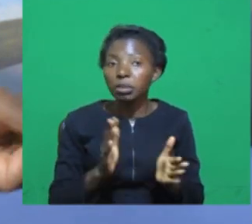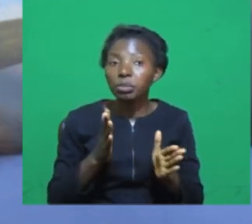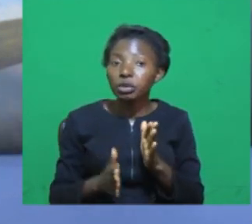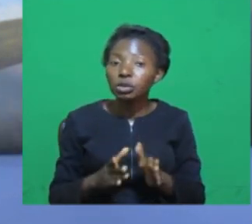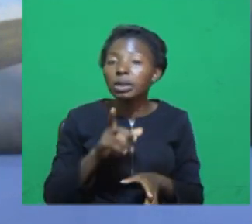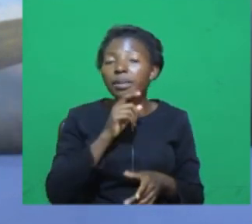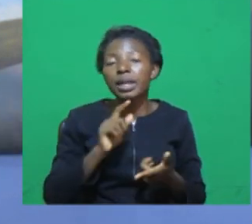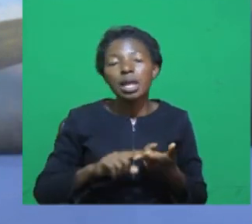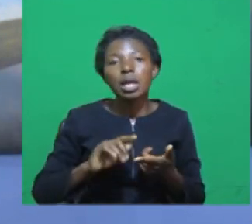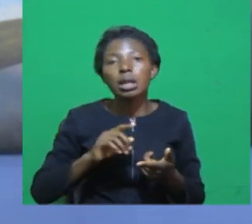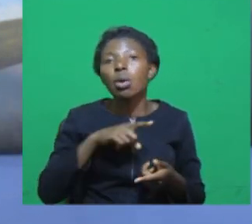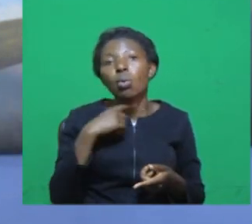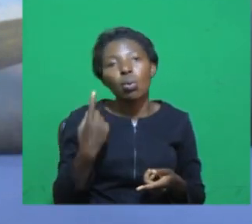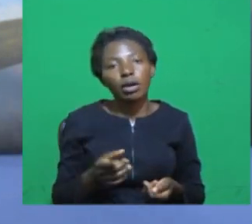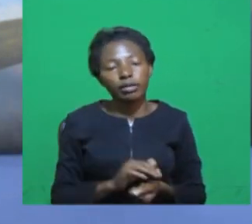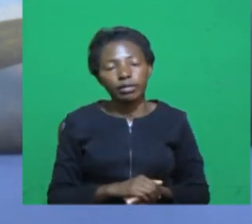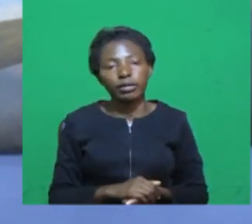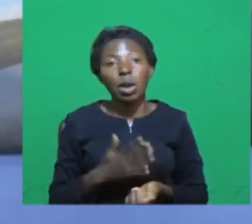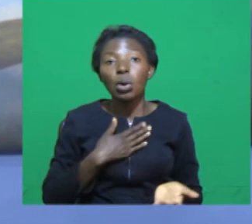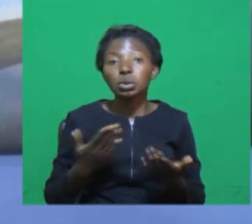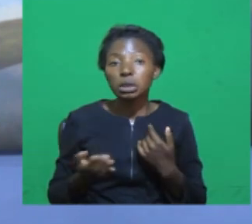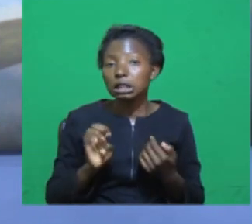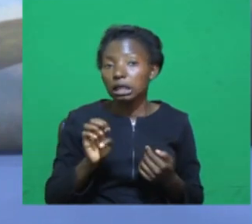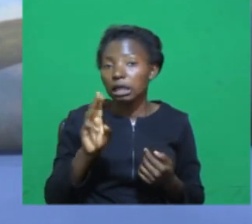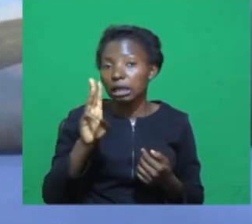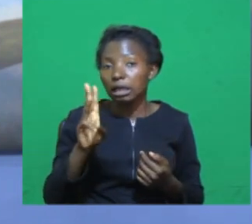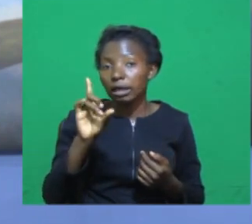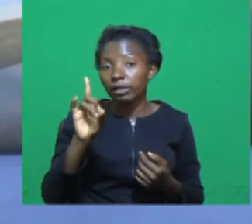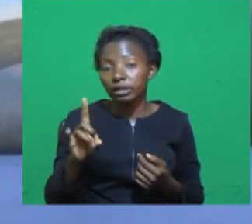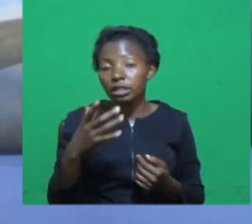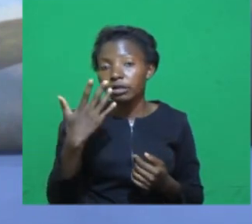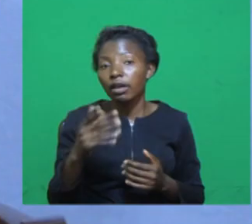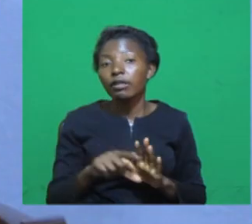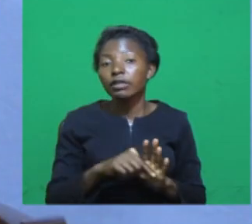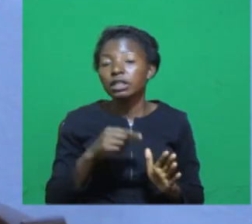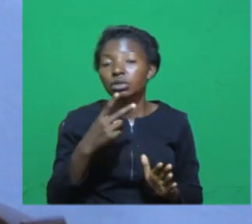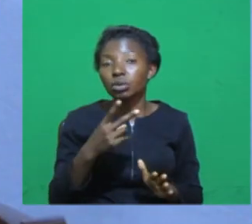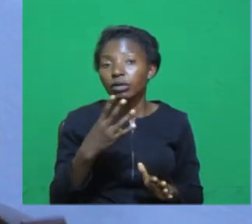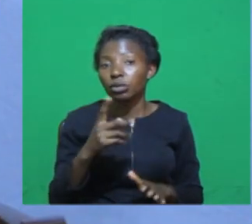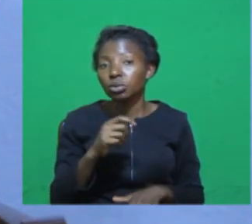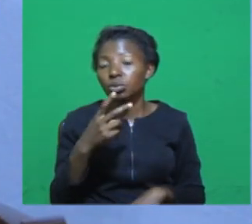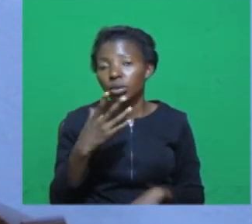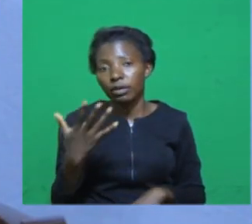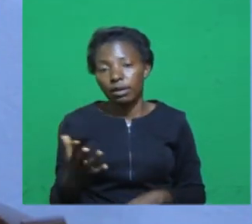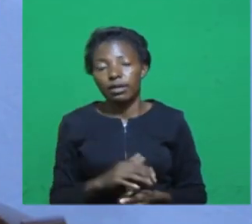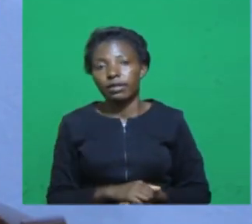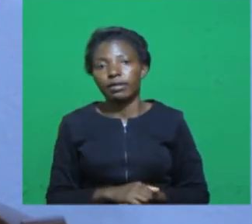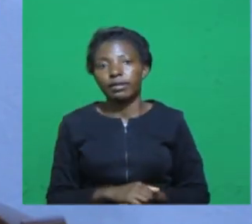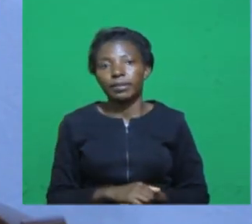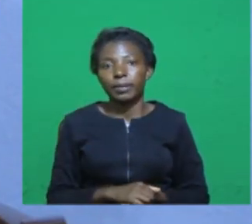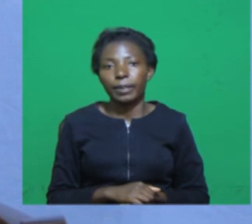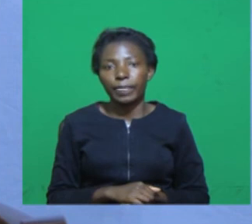munhukadzi nemurume wake. Okay. Verengai pana Ephesians 5 verse 24 na25. Veefeso